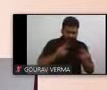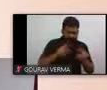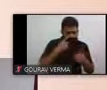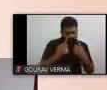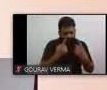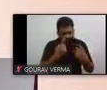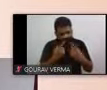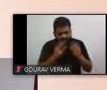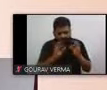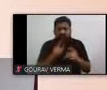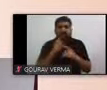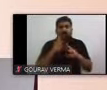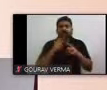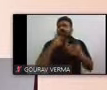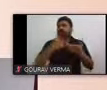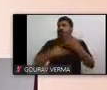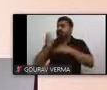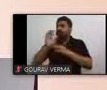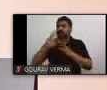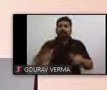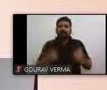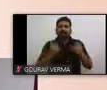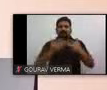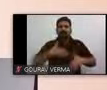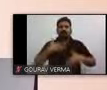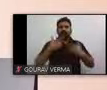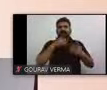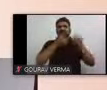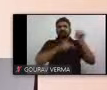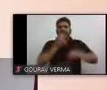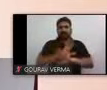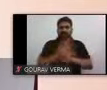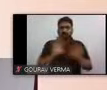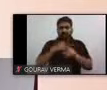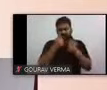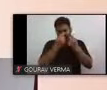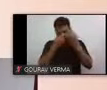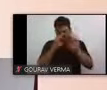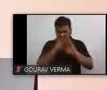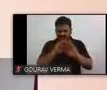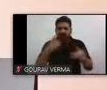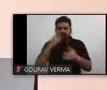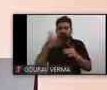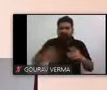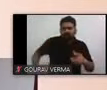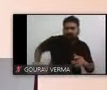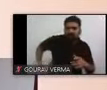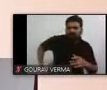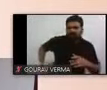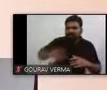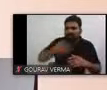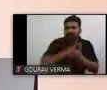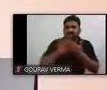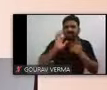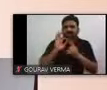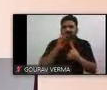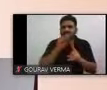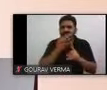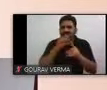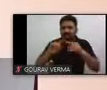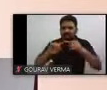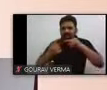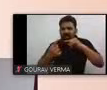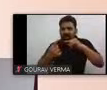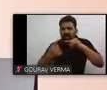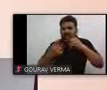बिना किसी के guidance के. नहीं तो कितने बच्चे हमारे पास आते हैं जिनके कूली की हड्डी टूटी हुई है because somebody told